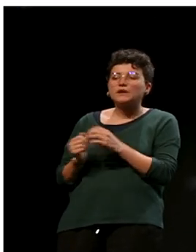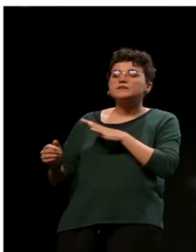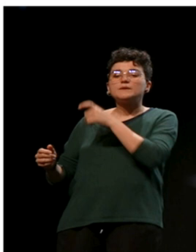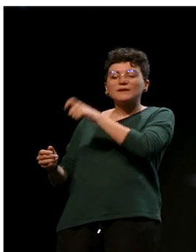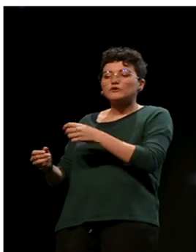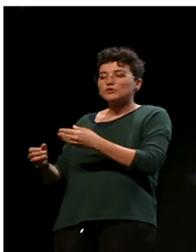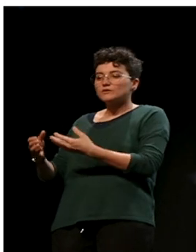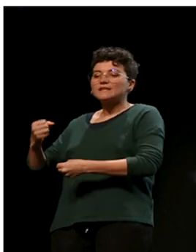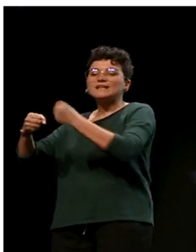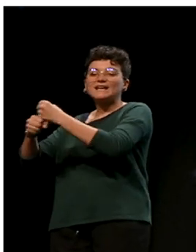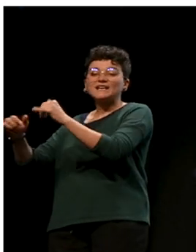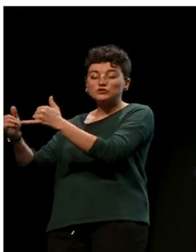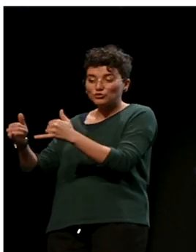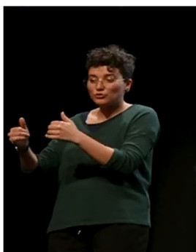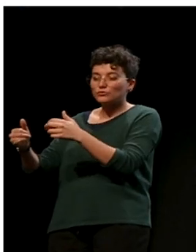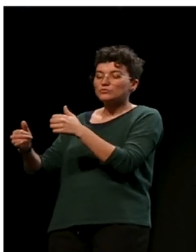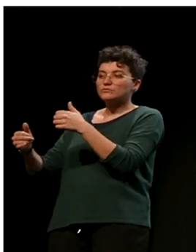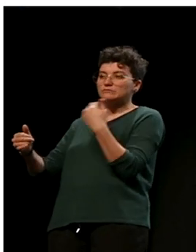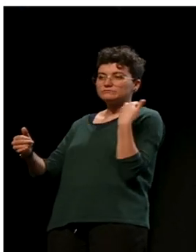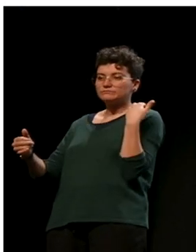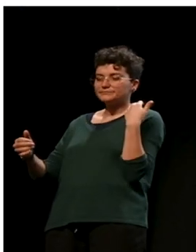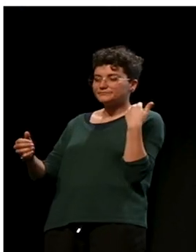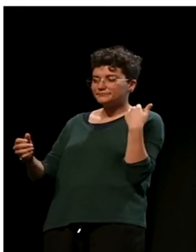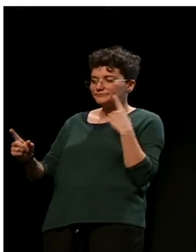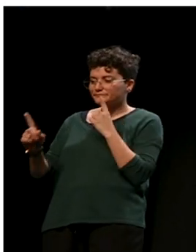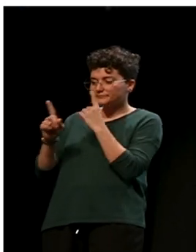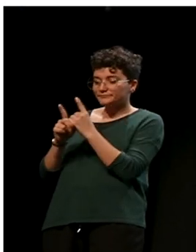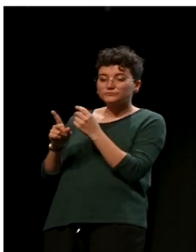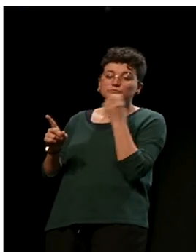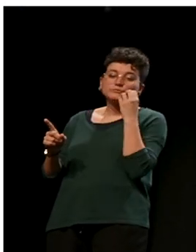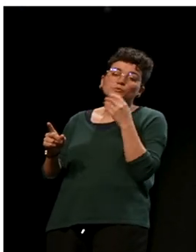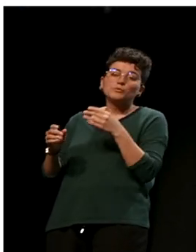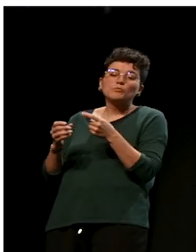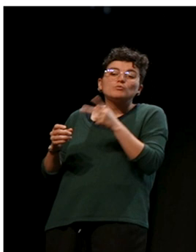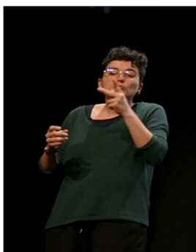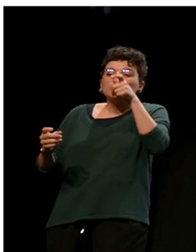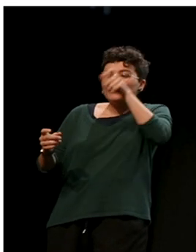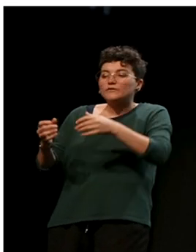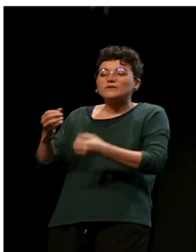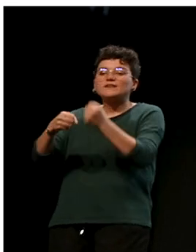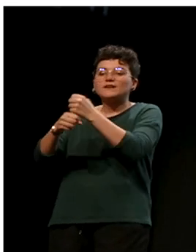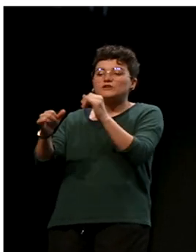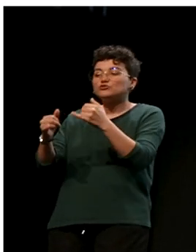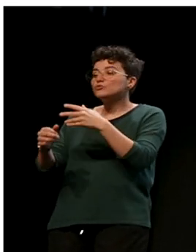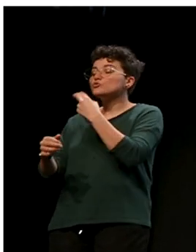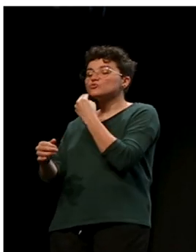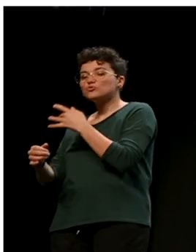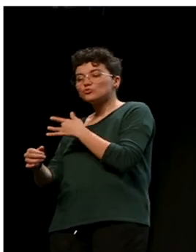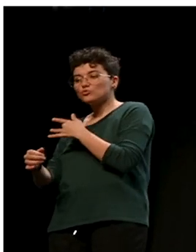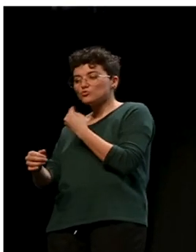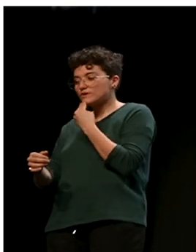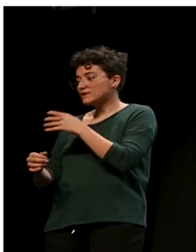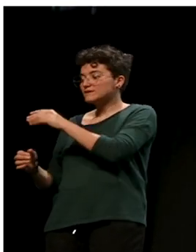présentent des prototypes complètement illustrés par des IA. On peut y voir du pour ou du bien, peu importe. Souvent, c'est